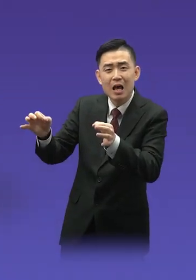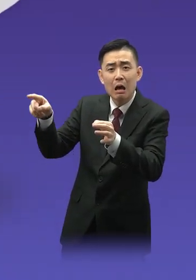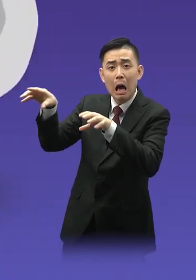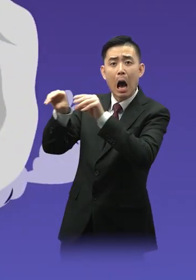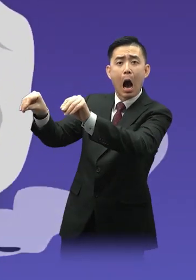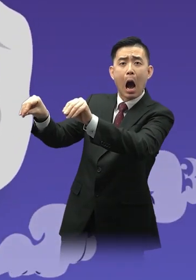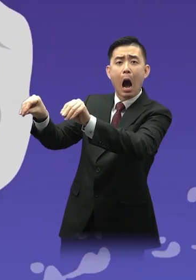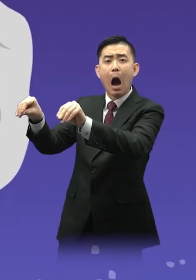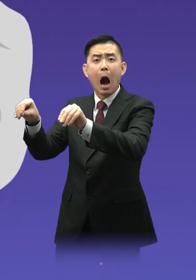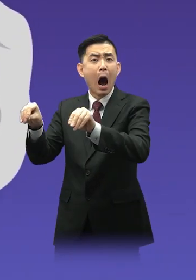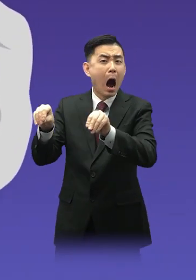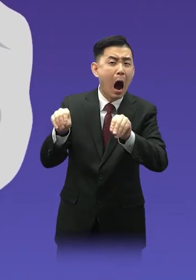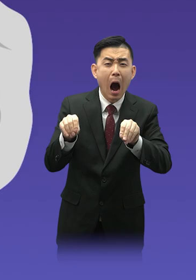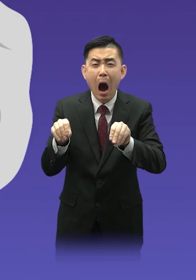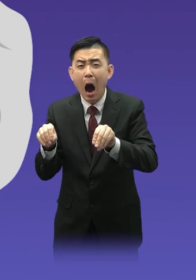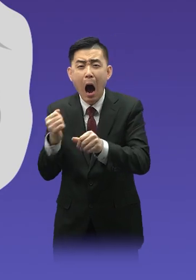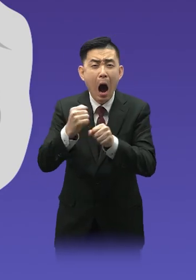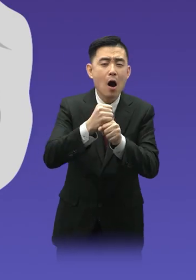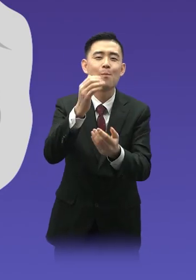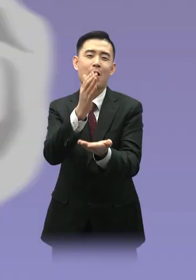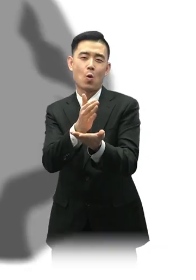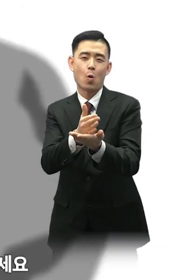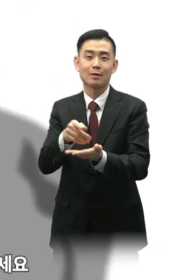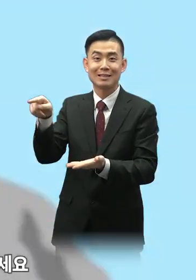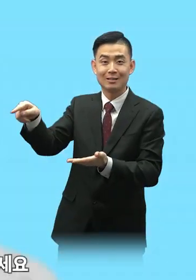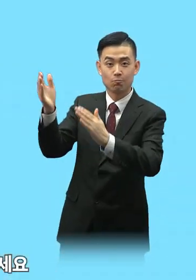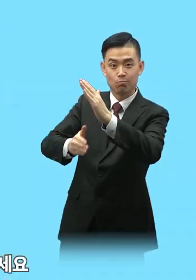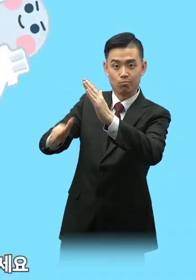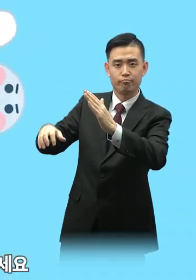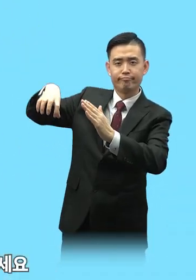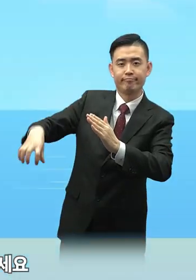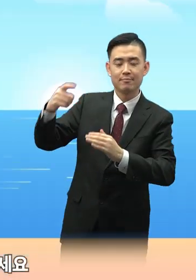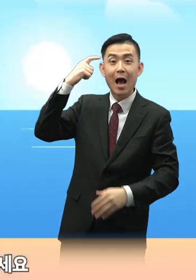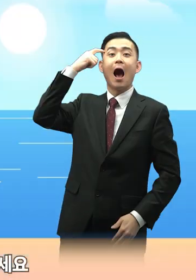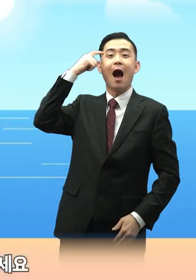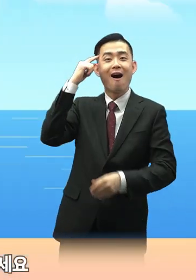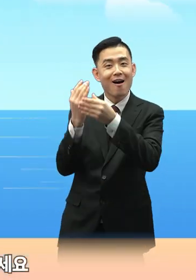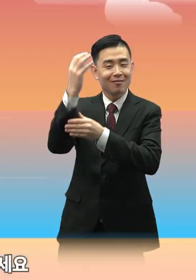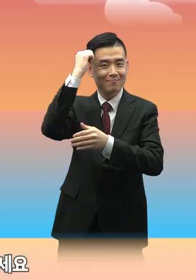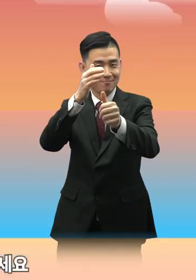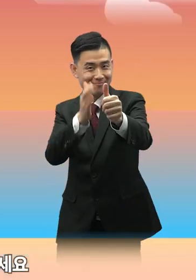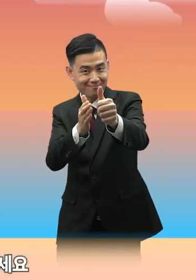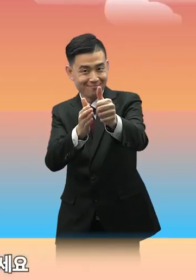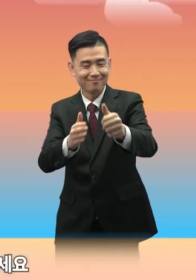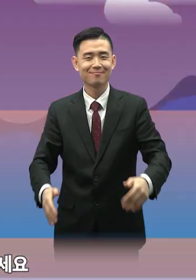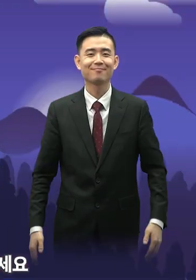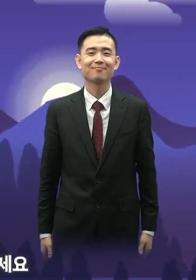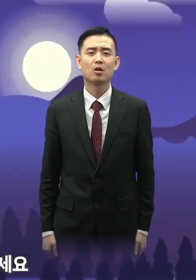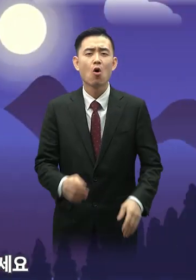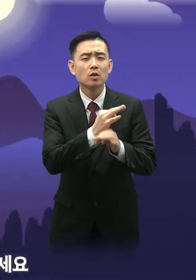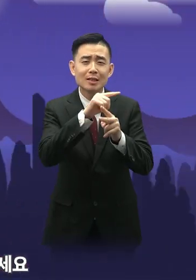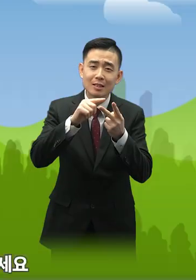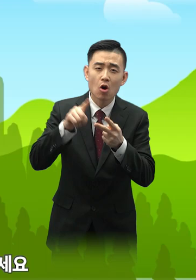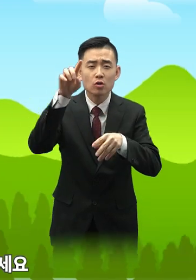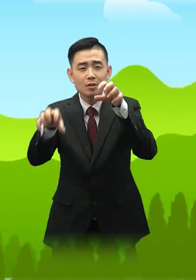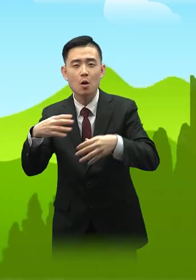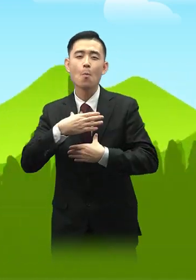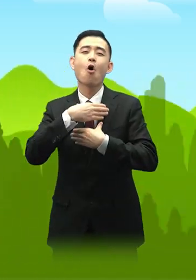거래하던 금융회사가 영업정지? 당황하지 말고 예금보험공사를 떠올려주세요.